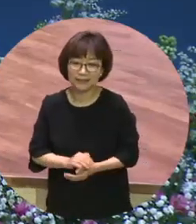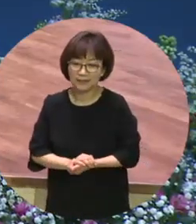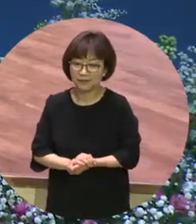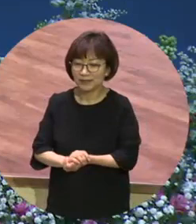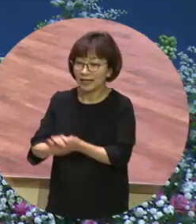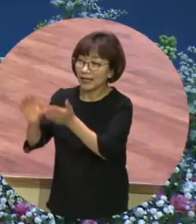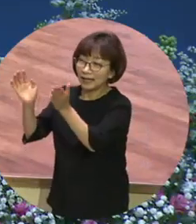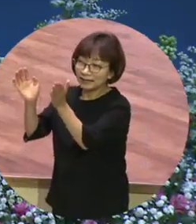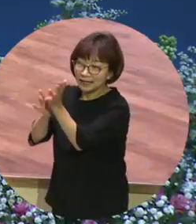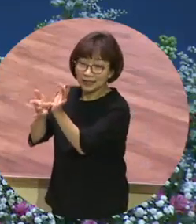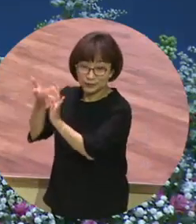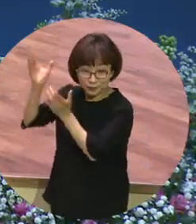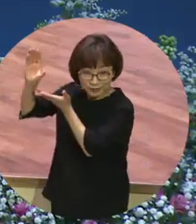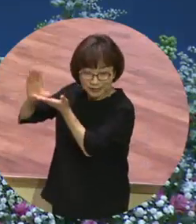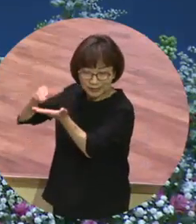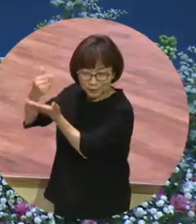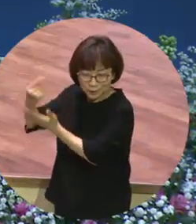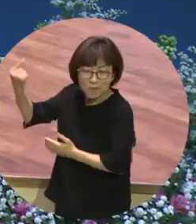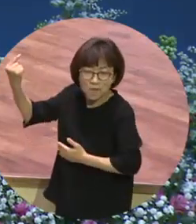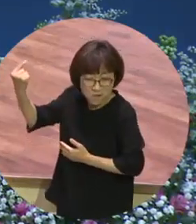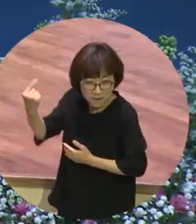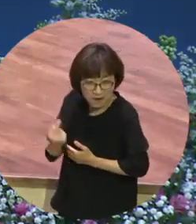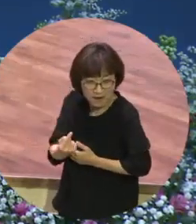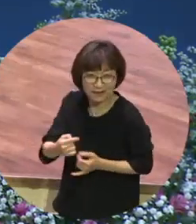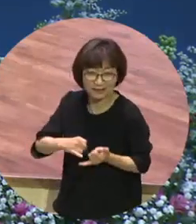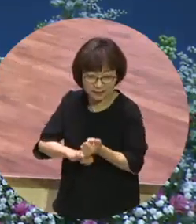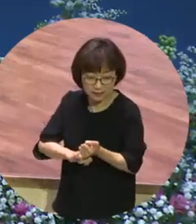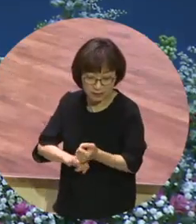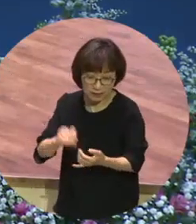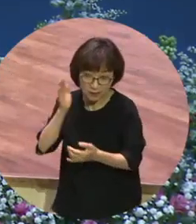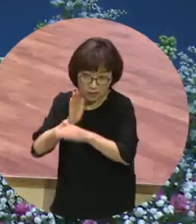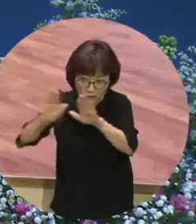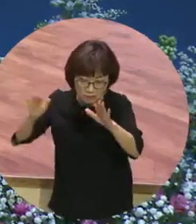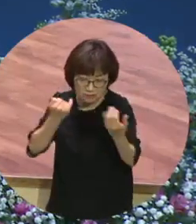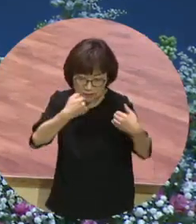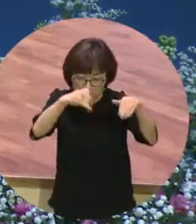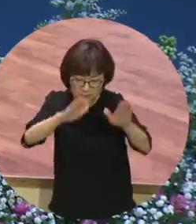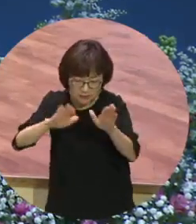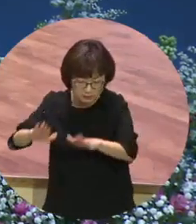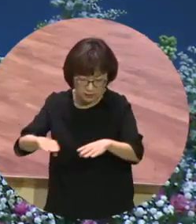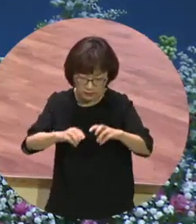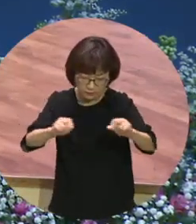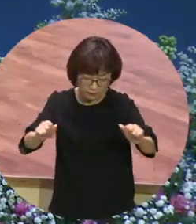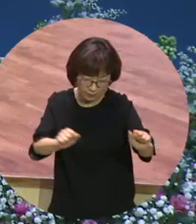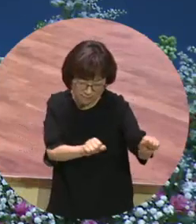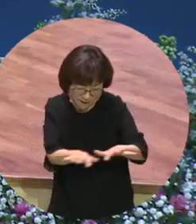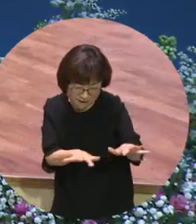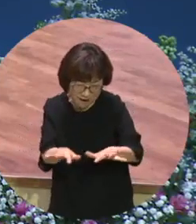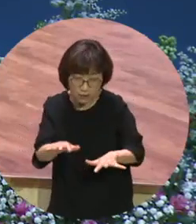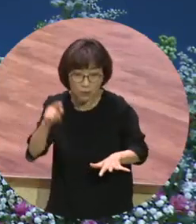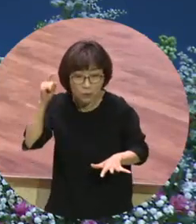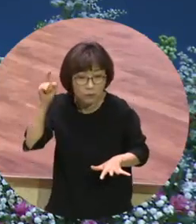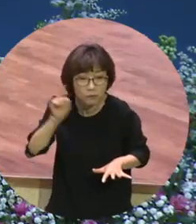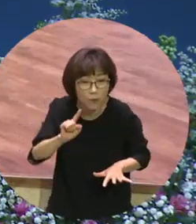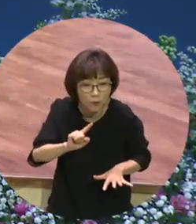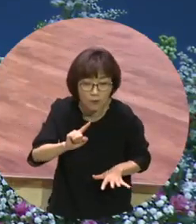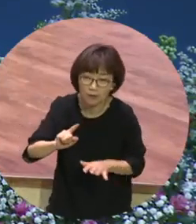성육신 사건이에요. 하늘 땅 바다 열방이 진동할 것이다. 하나님이 임재할